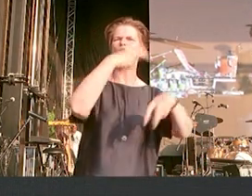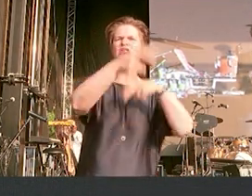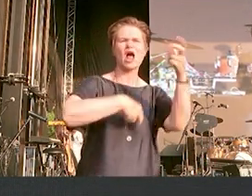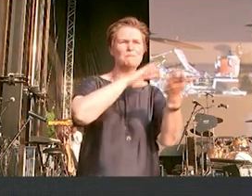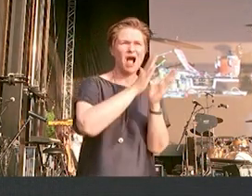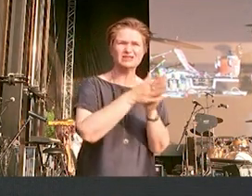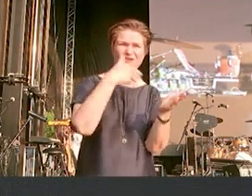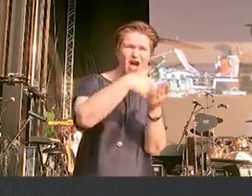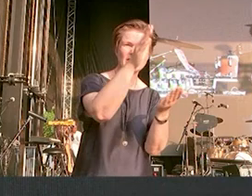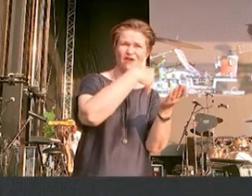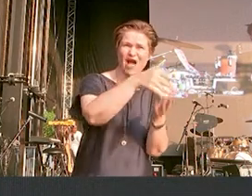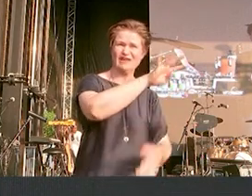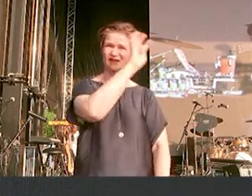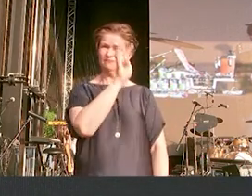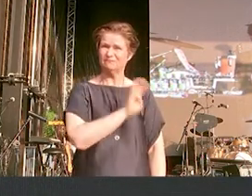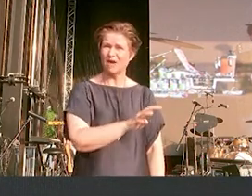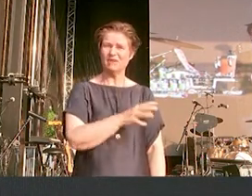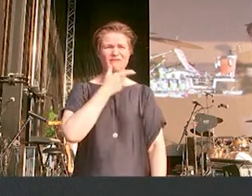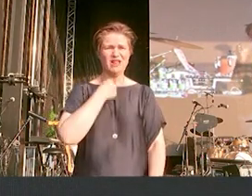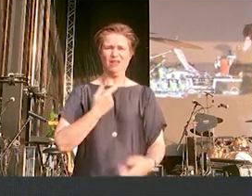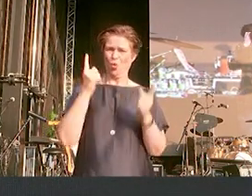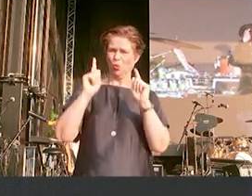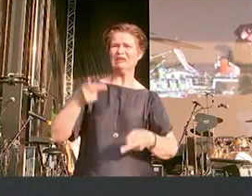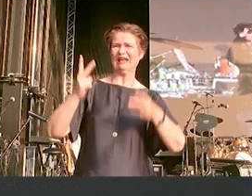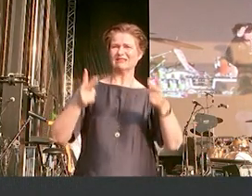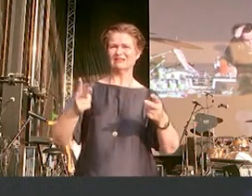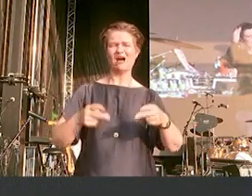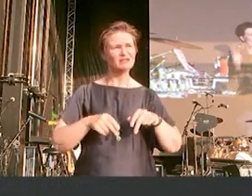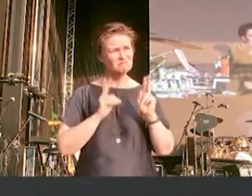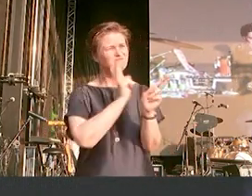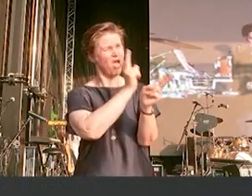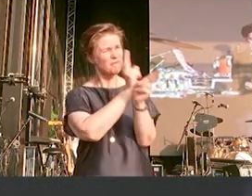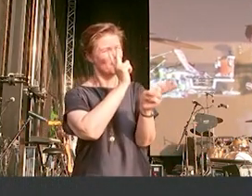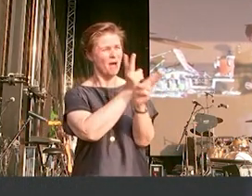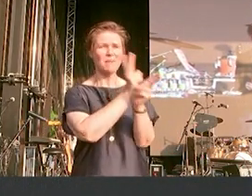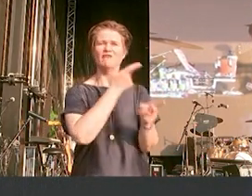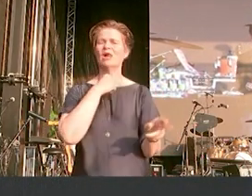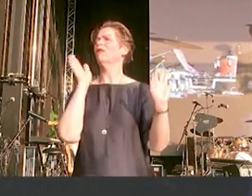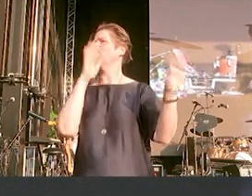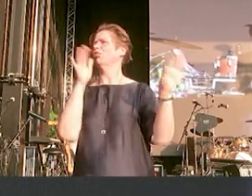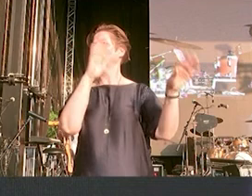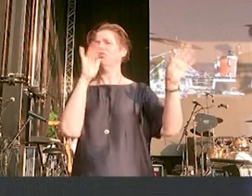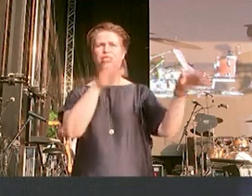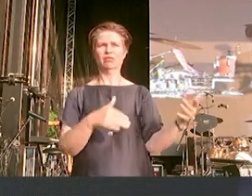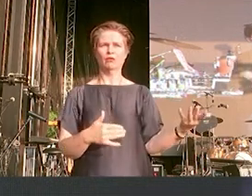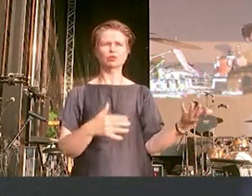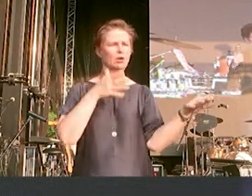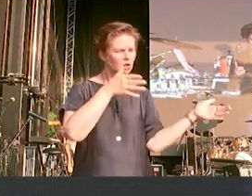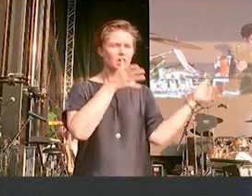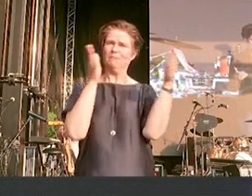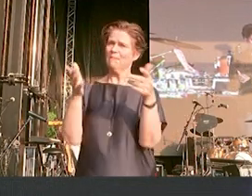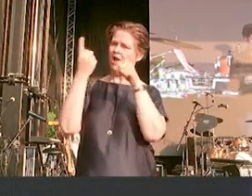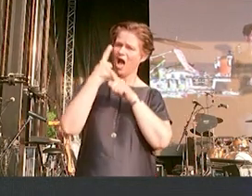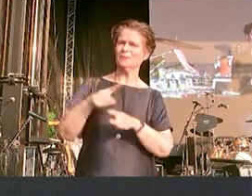Wollen wir extreme Ungleichheiten aufrechterhalten und leugnen? Oder wollen wir andere Praktiken und Gewohnheiten? Wollen wir